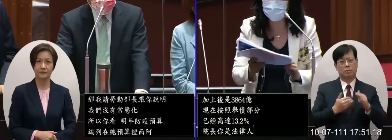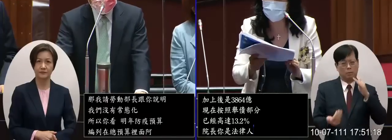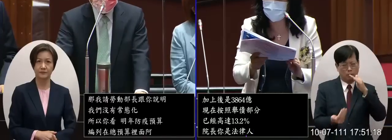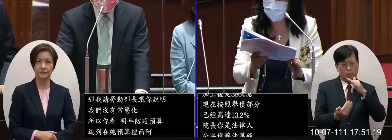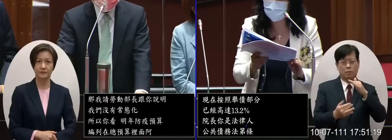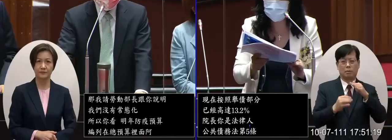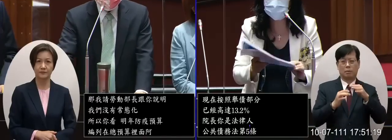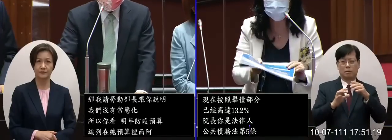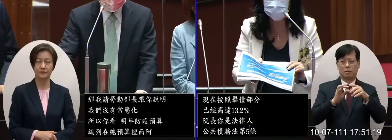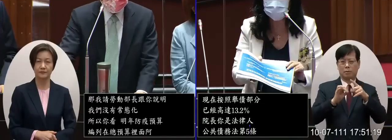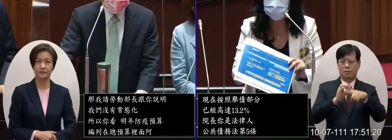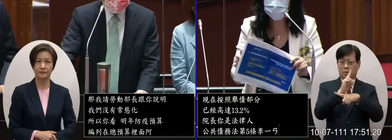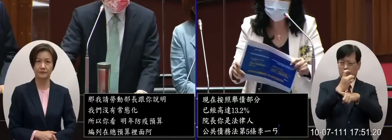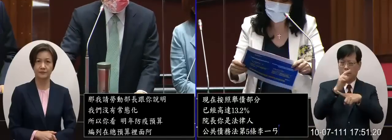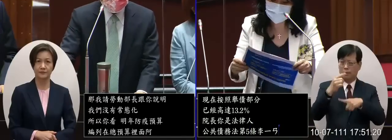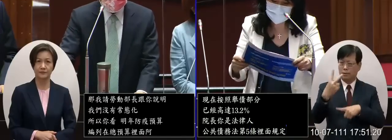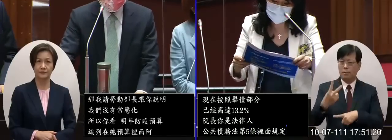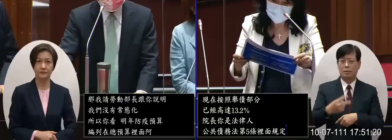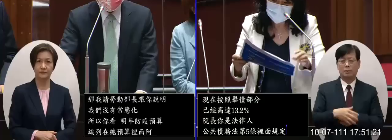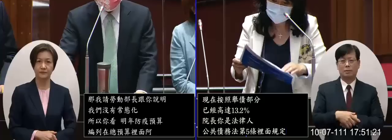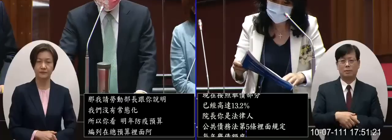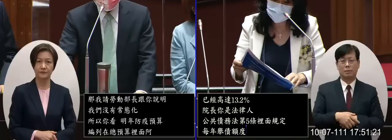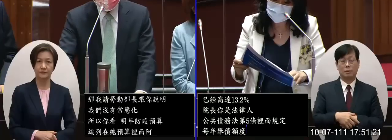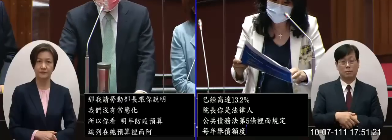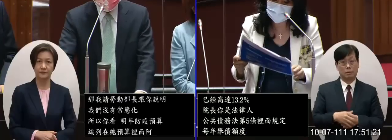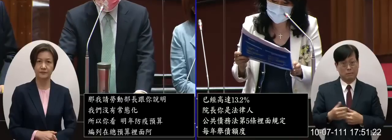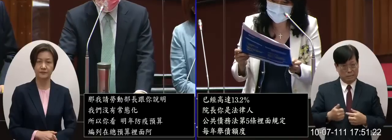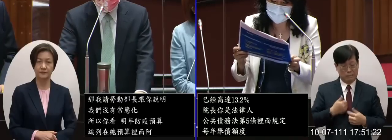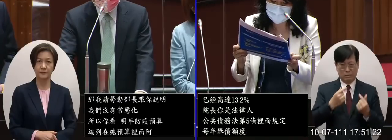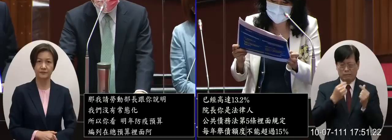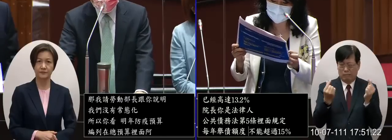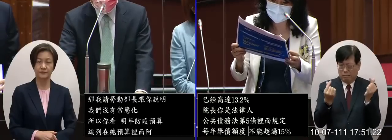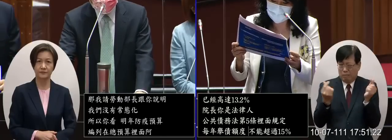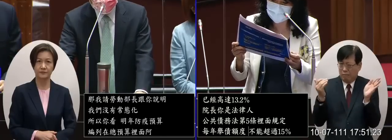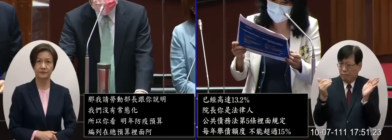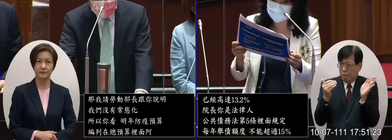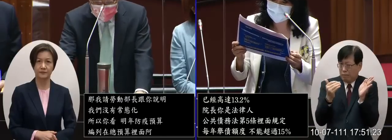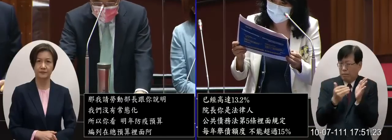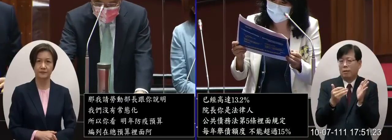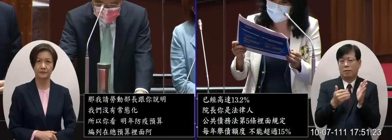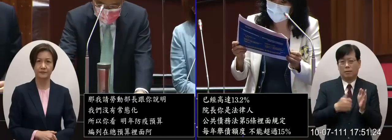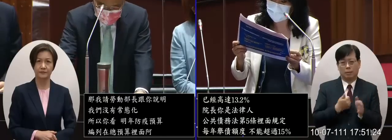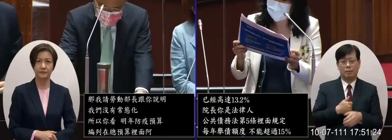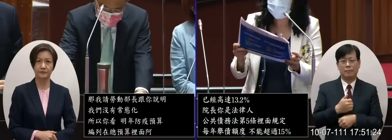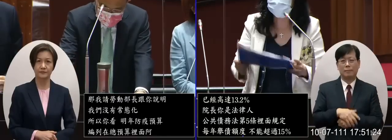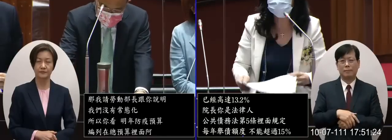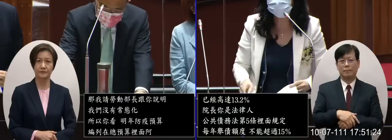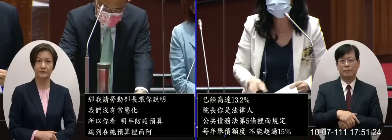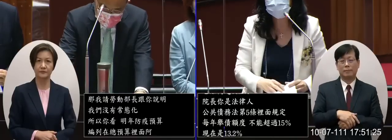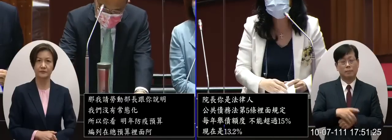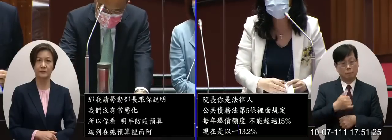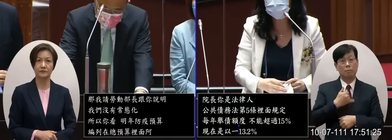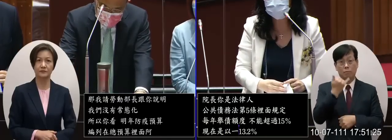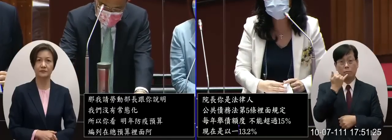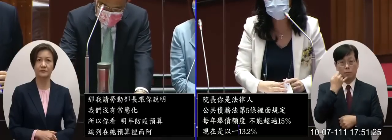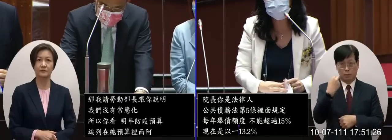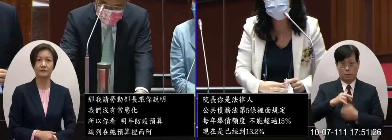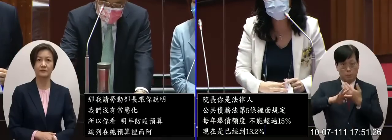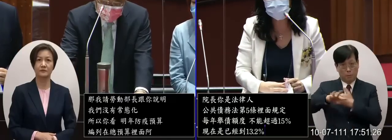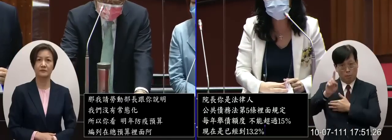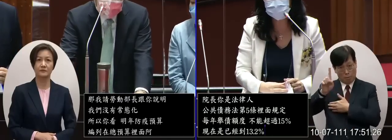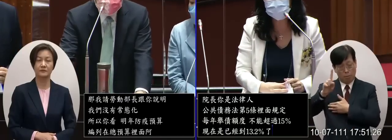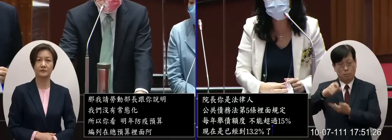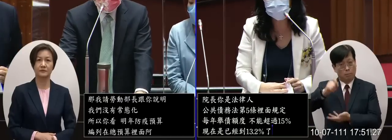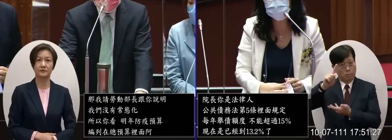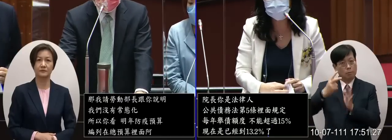到了13.2%了，哦，所以这个已经贴得非常非常近了哈。那你可以看到另外一个，